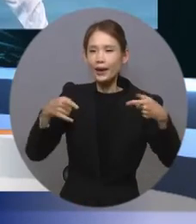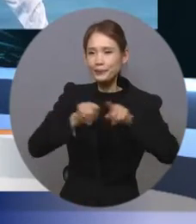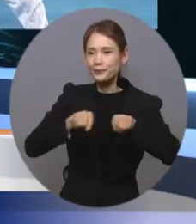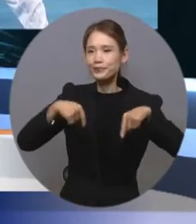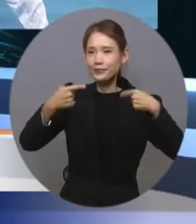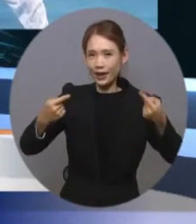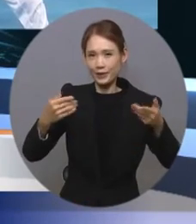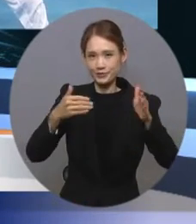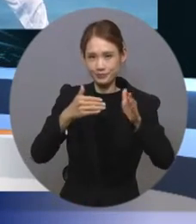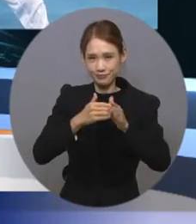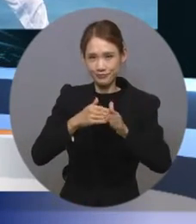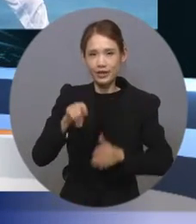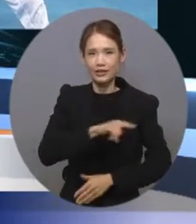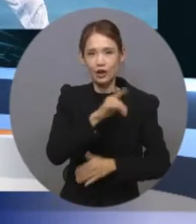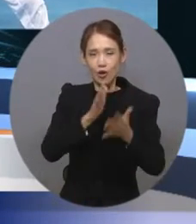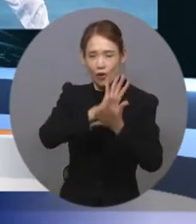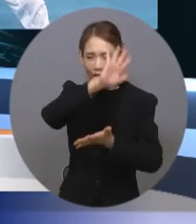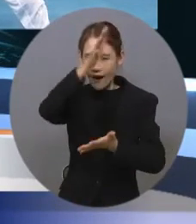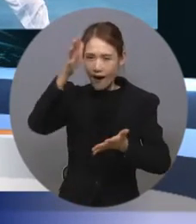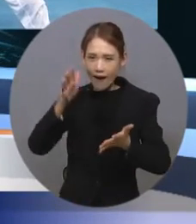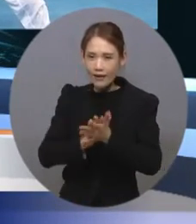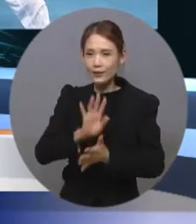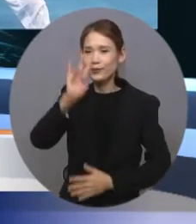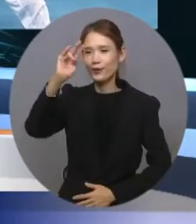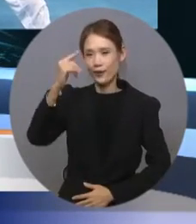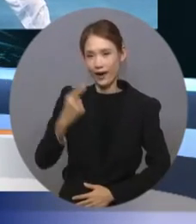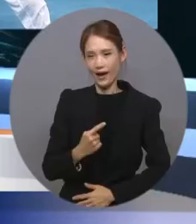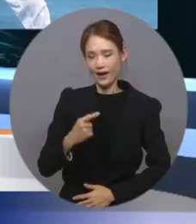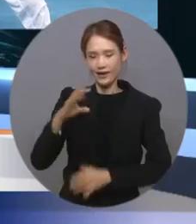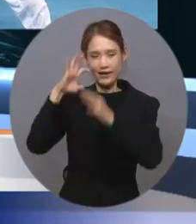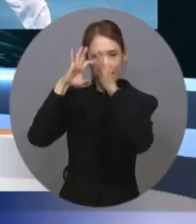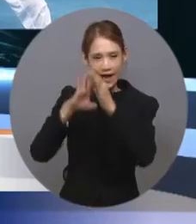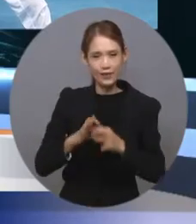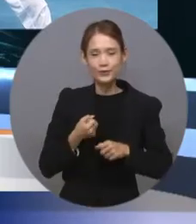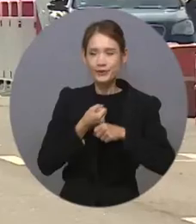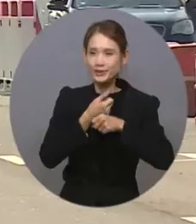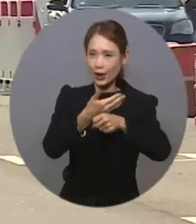출전했습니다. 이들의 화려한 기환을 계속해서 전해드립니다.